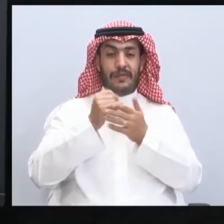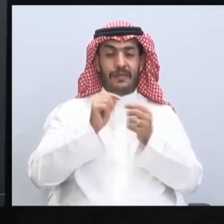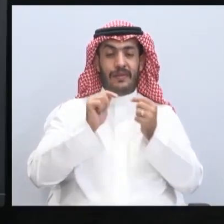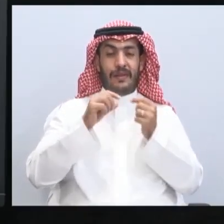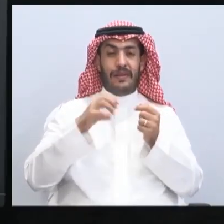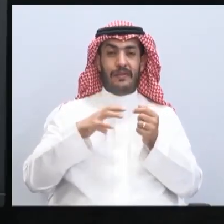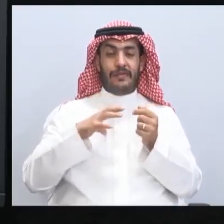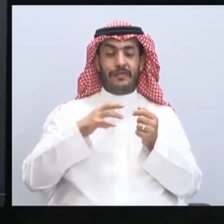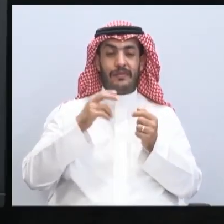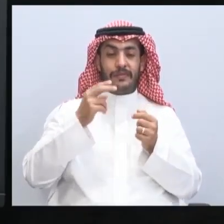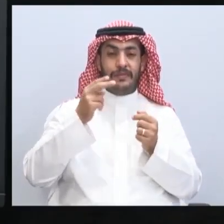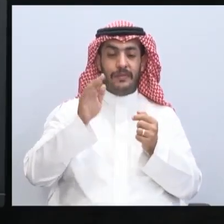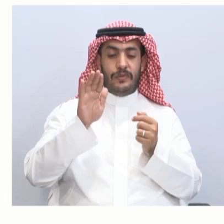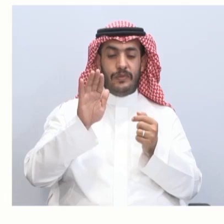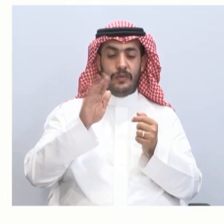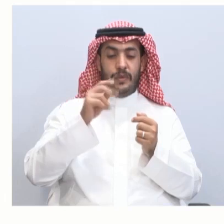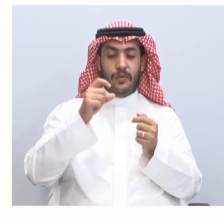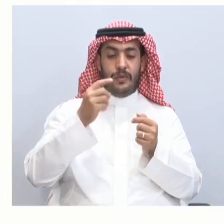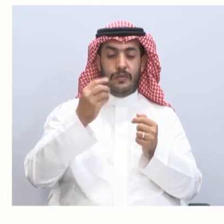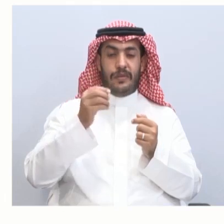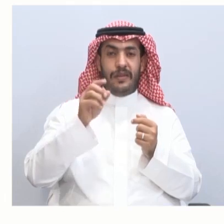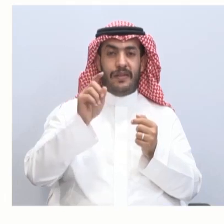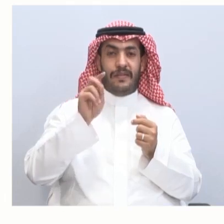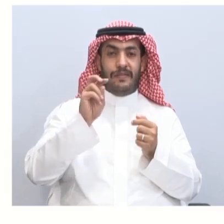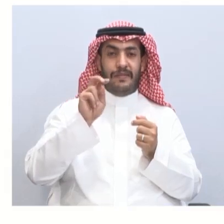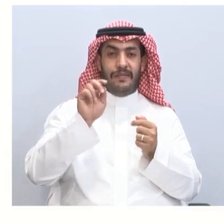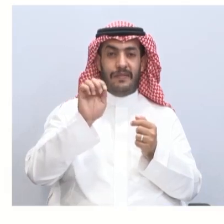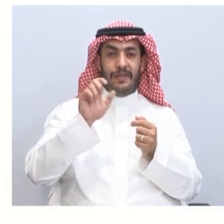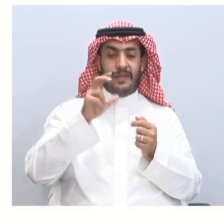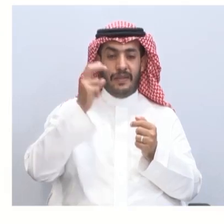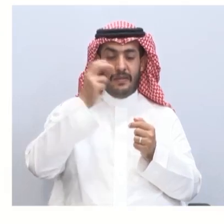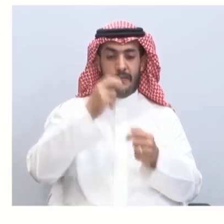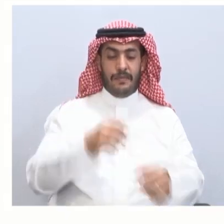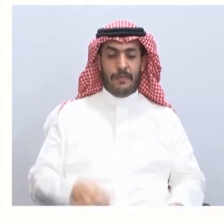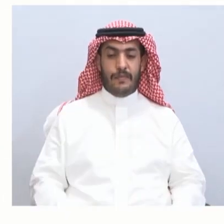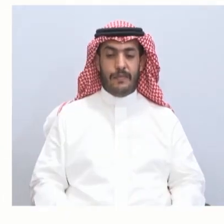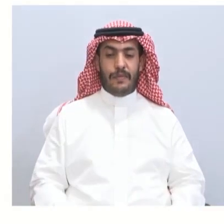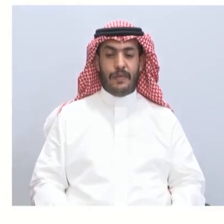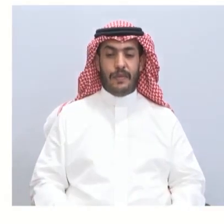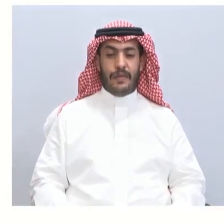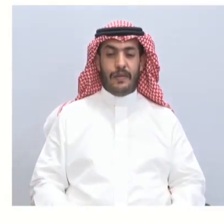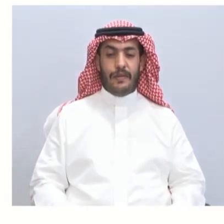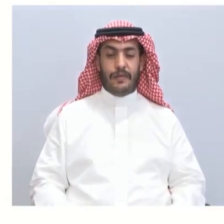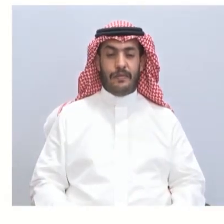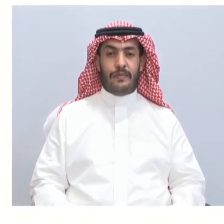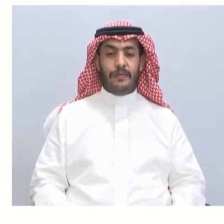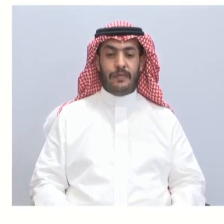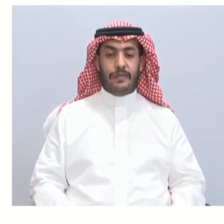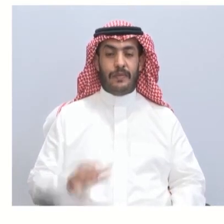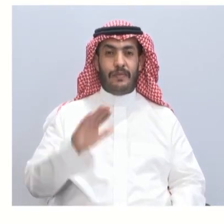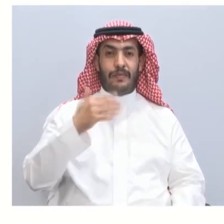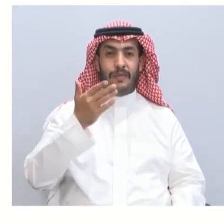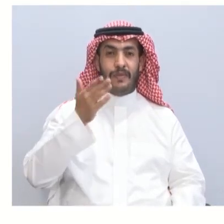الامير فيصل سعود بن فيصل اذا بعد